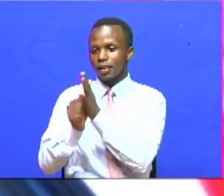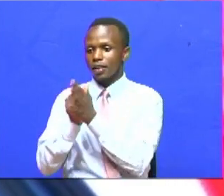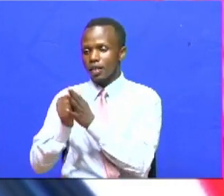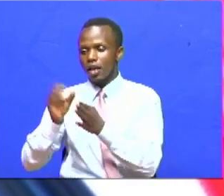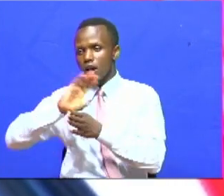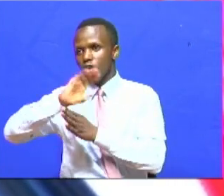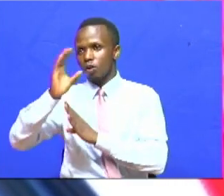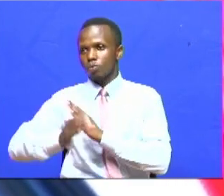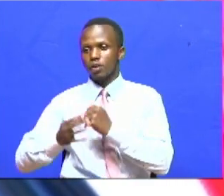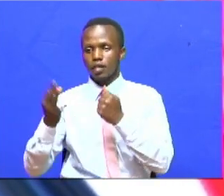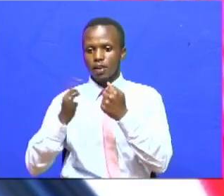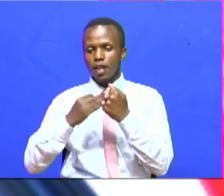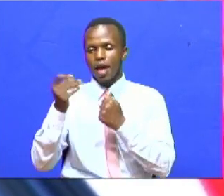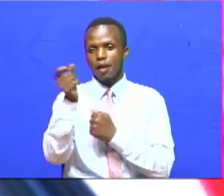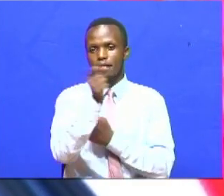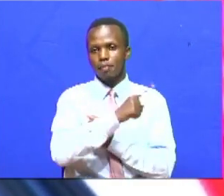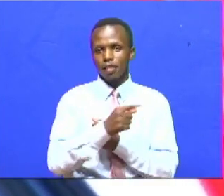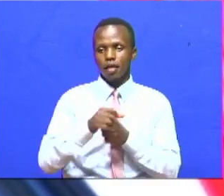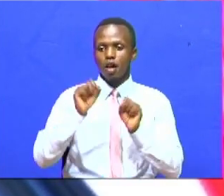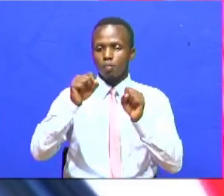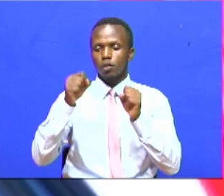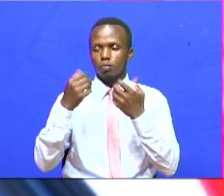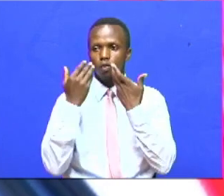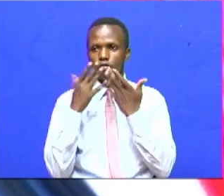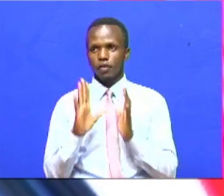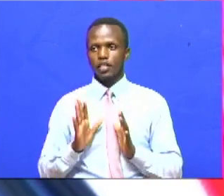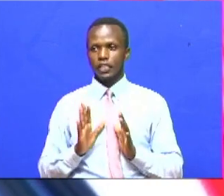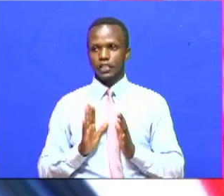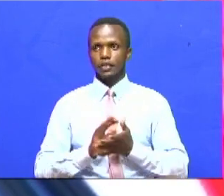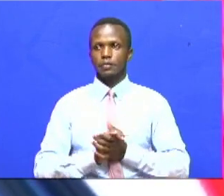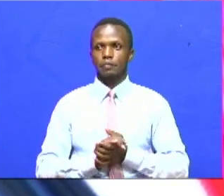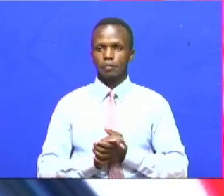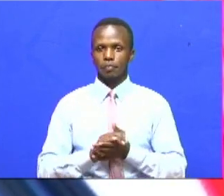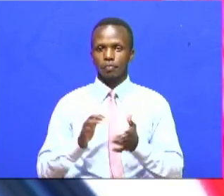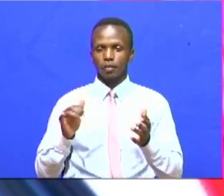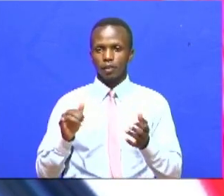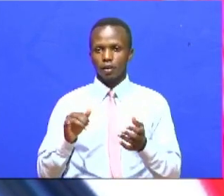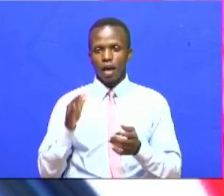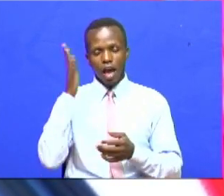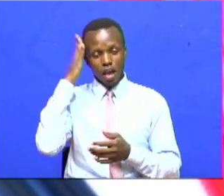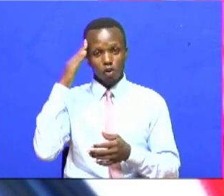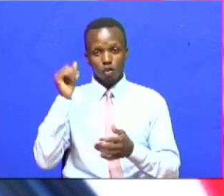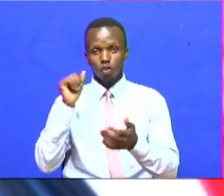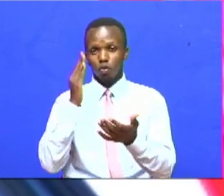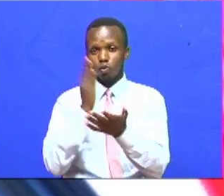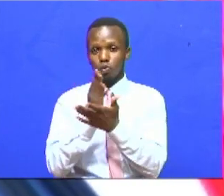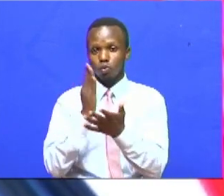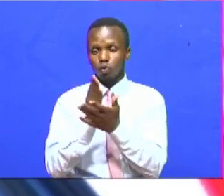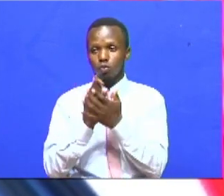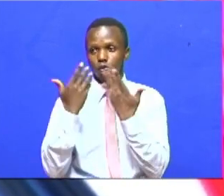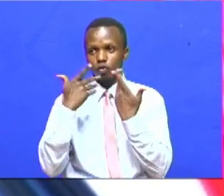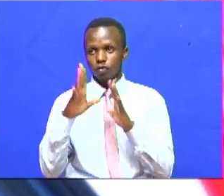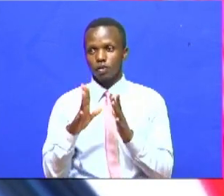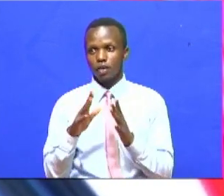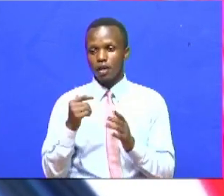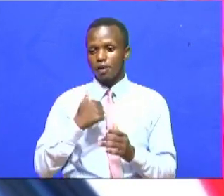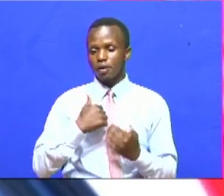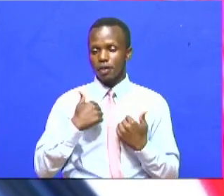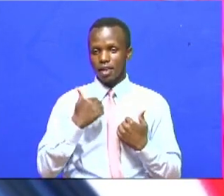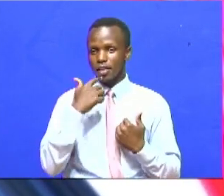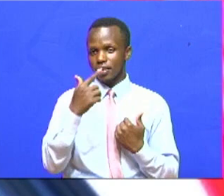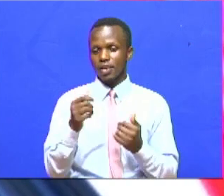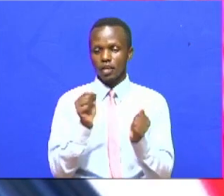miezi 8. Iwe imekamilika. Kwa sababu najua inawezekana. Wameniambia 12 months, lakini nimewaambia hizo 12